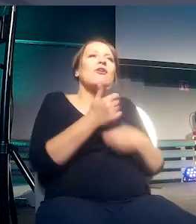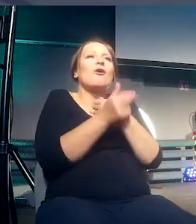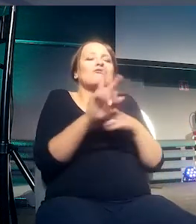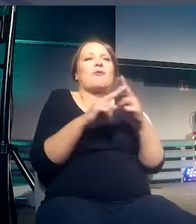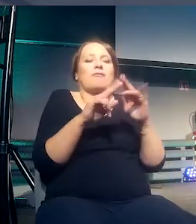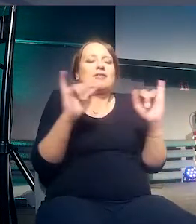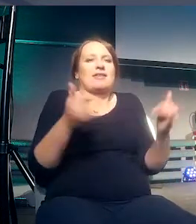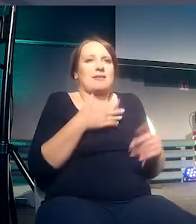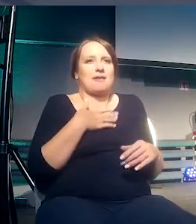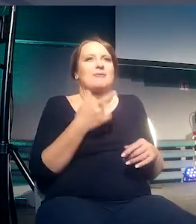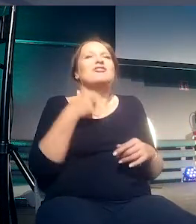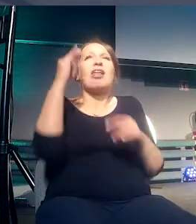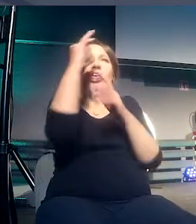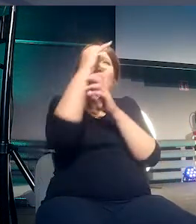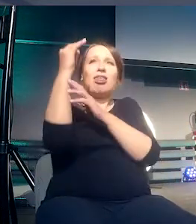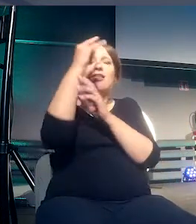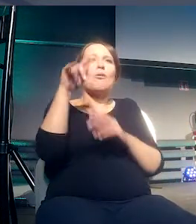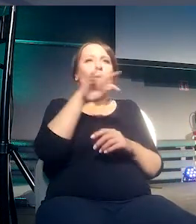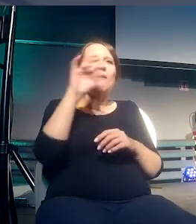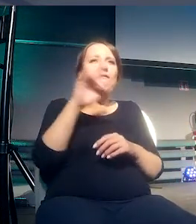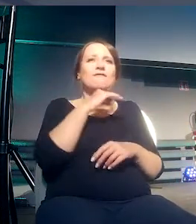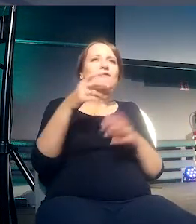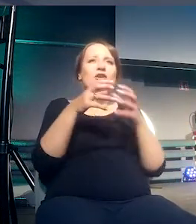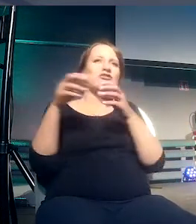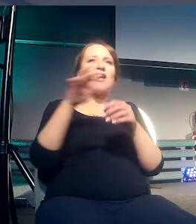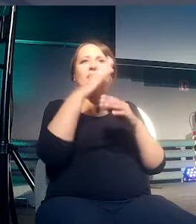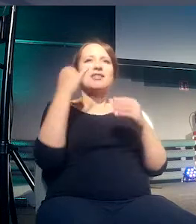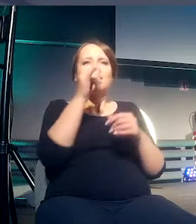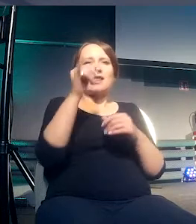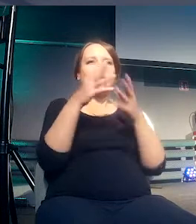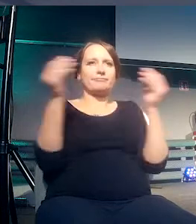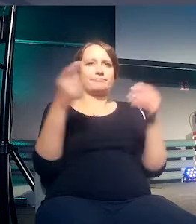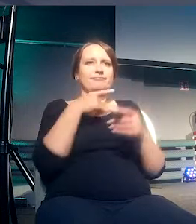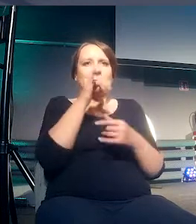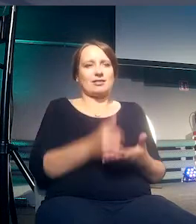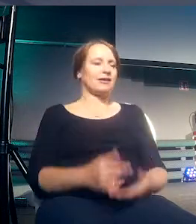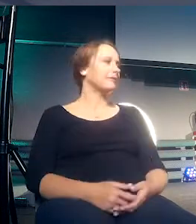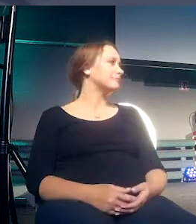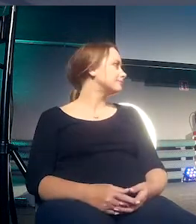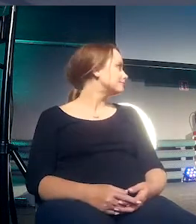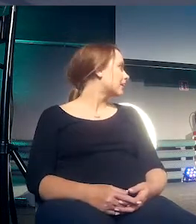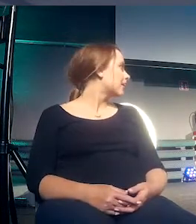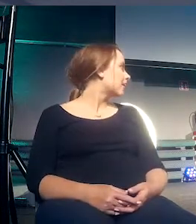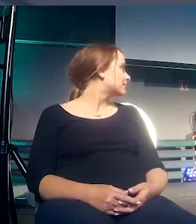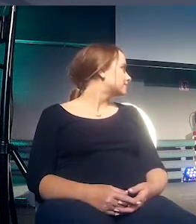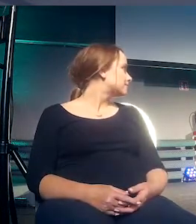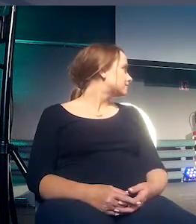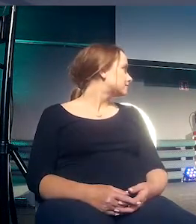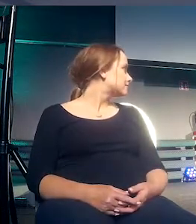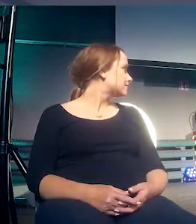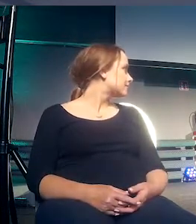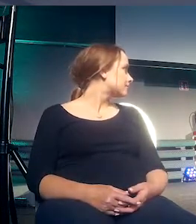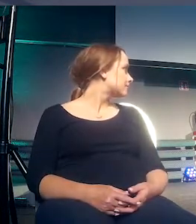że jesteśmy UFO, którego nikt w organizacji nie rozumie. I to my, bo UX design, jakby proporcje UX designerów